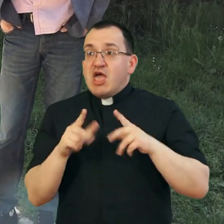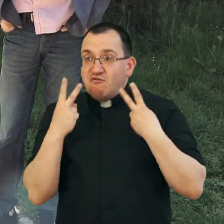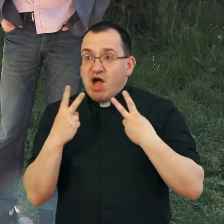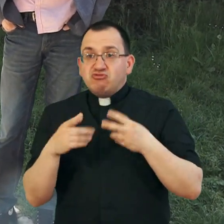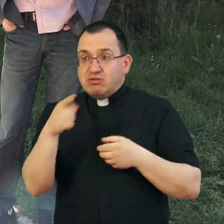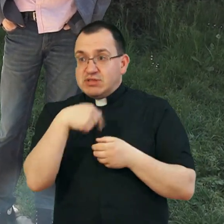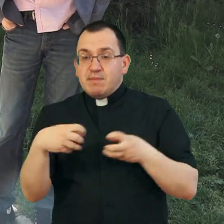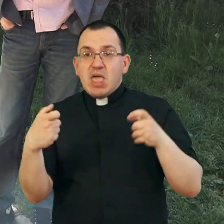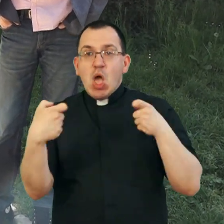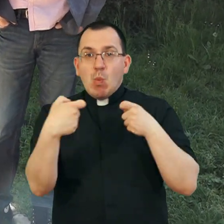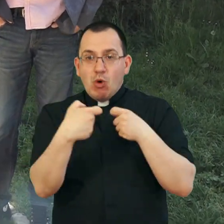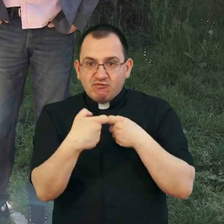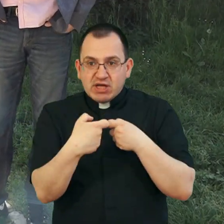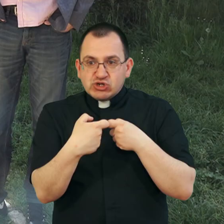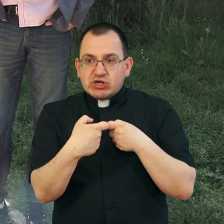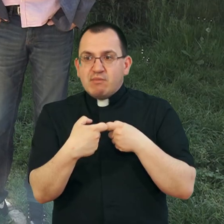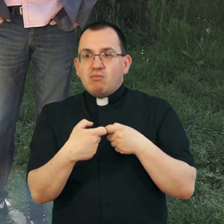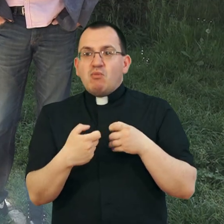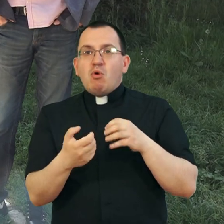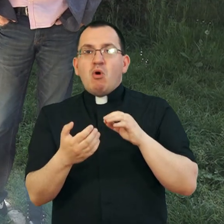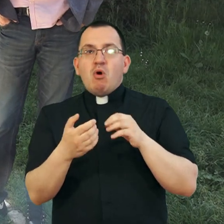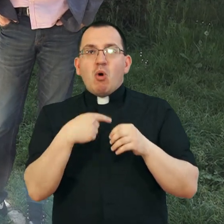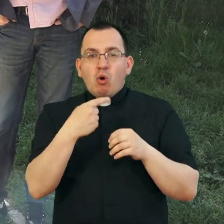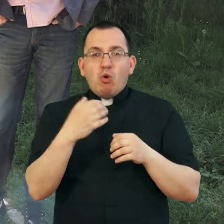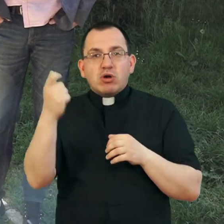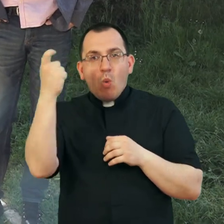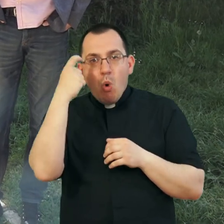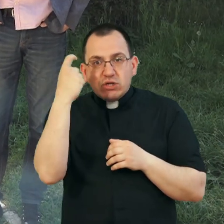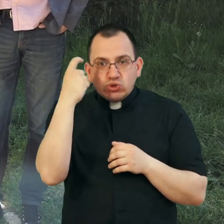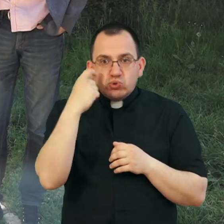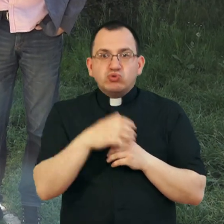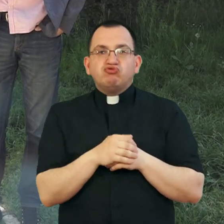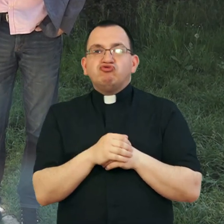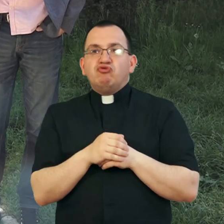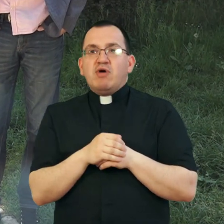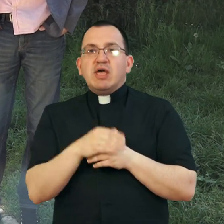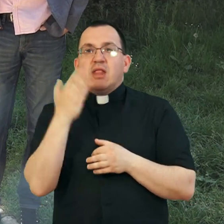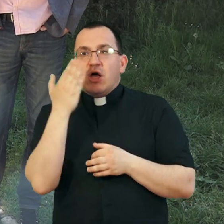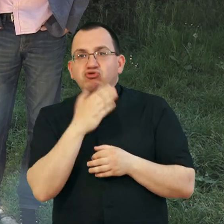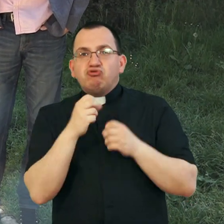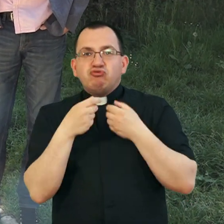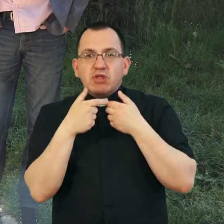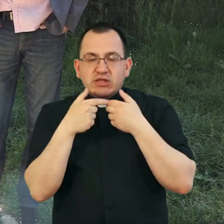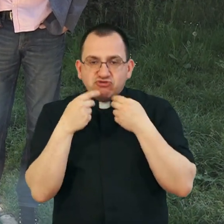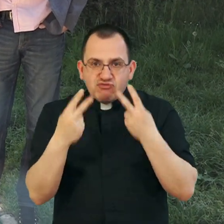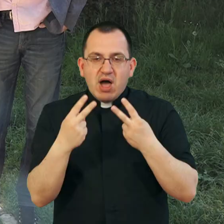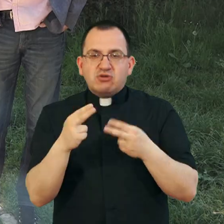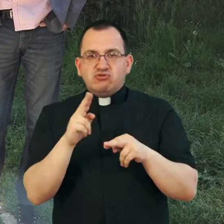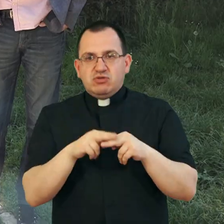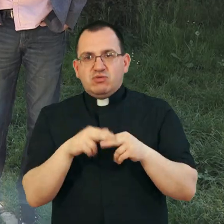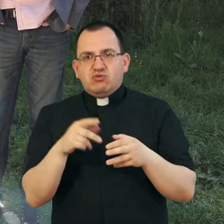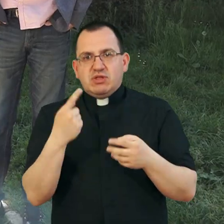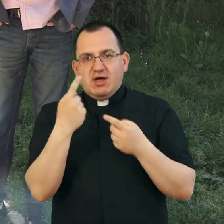se obitelji povežu, da razmijene iskustva i da to sve prožmemo i duhovnim stvarnostima. Evo, i za